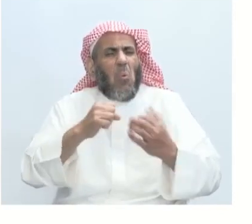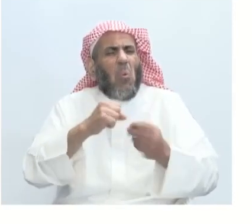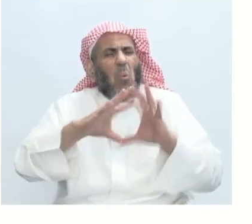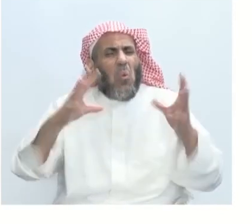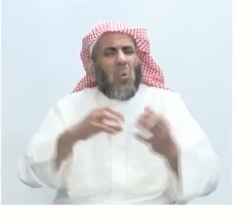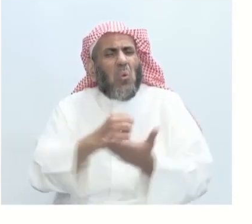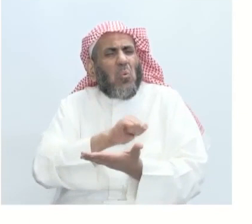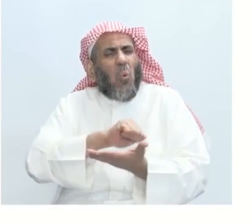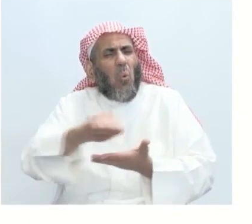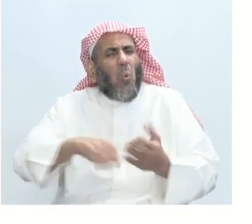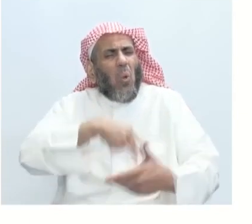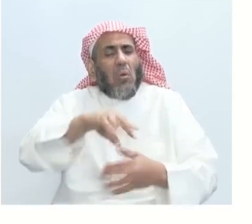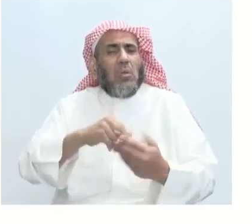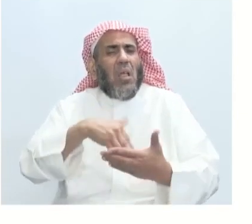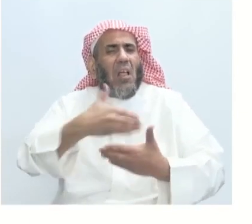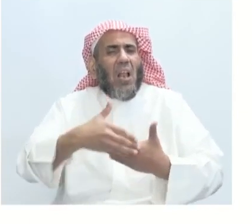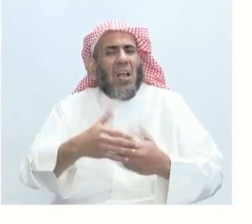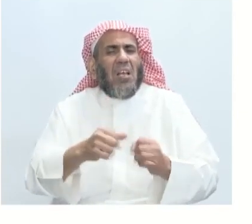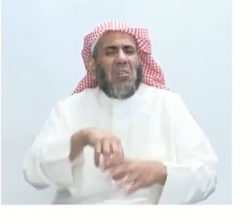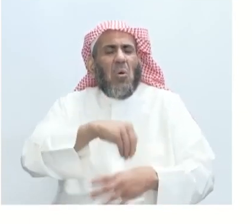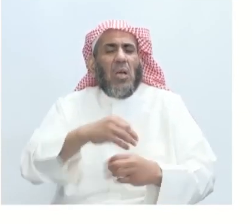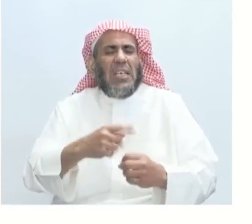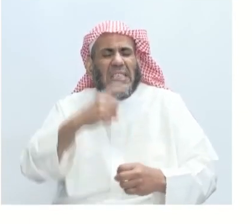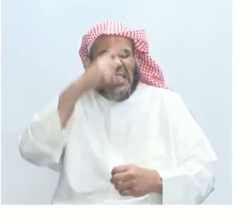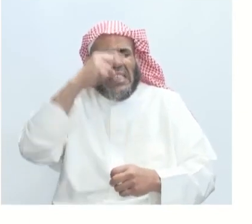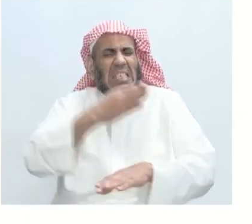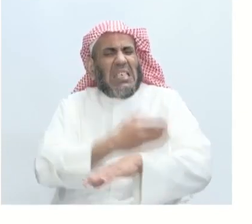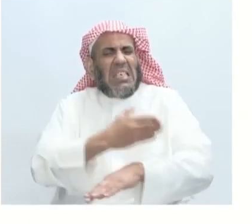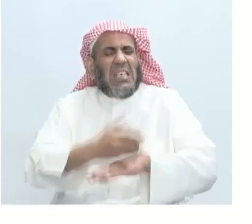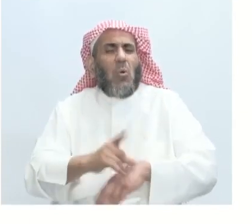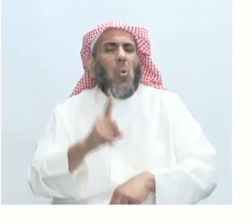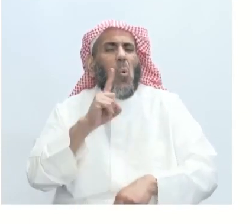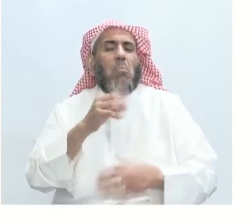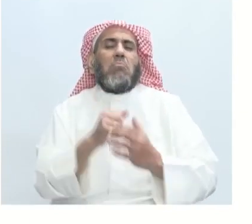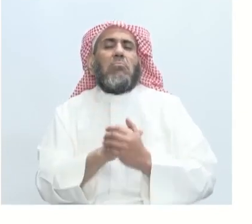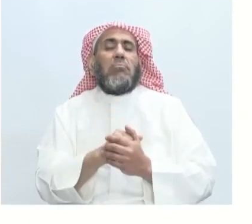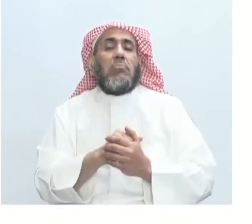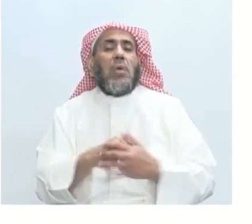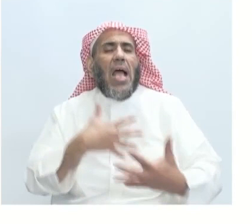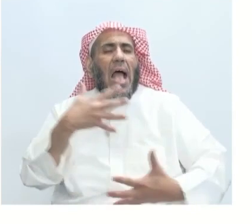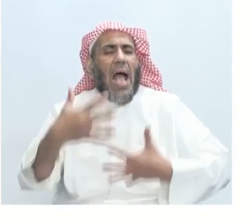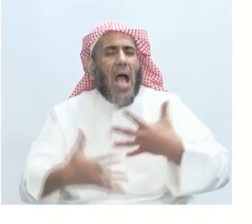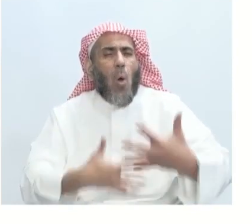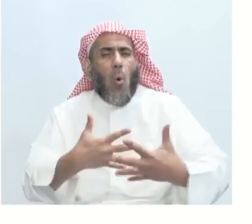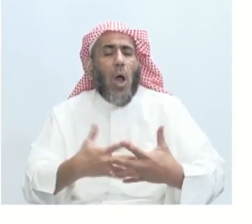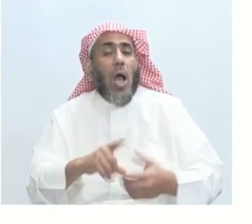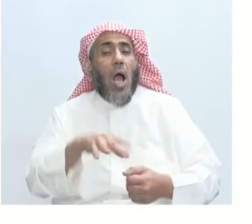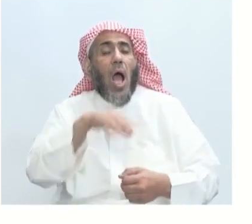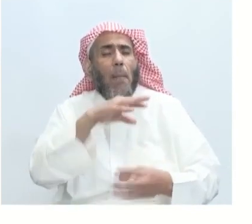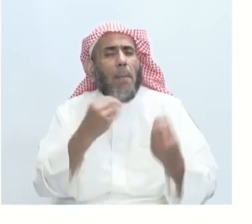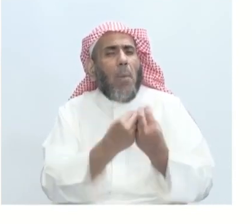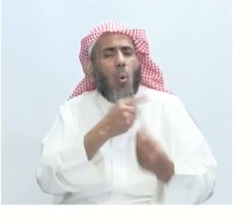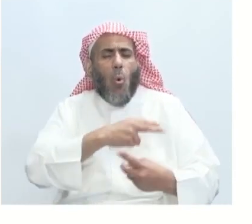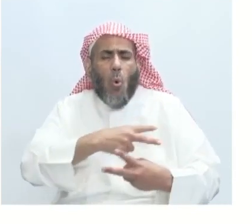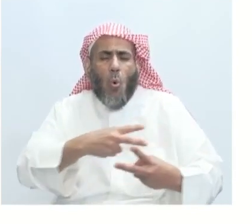الغسيل وادى ذلك الى اجهاد شديد للام حاول ابي معها